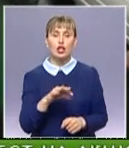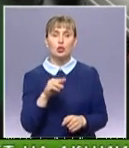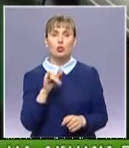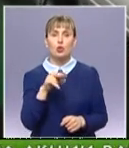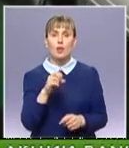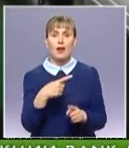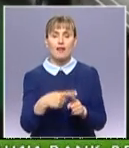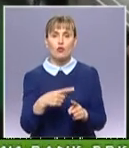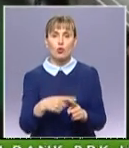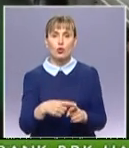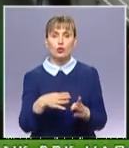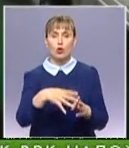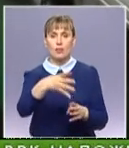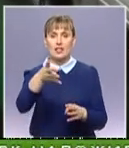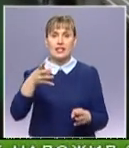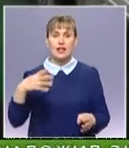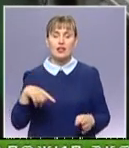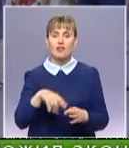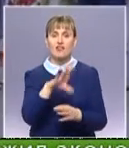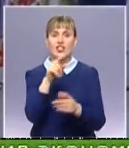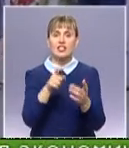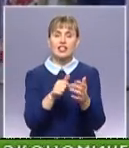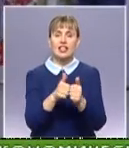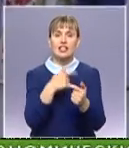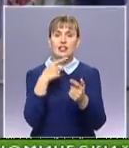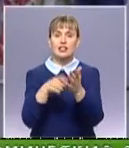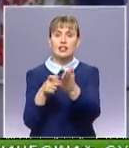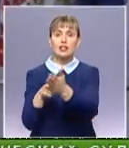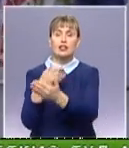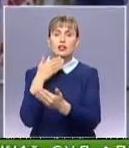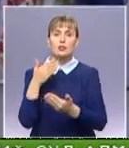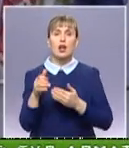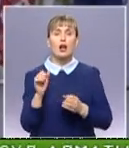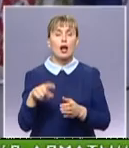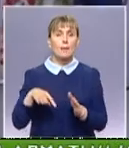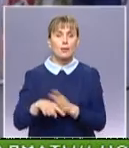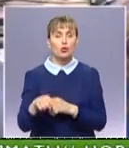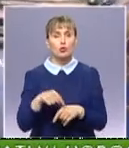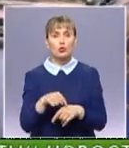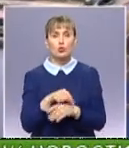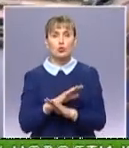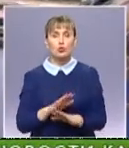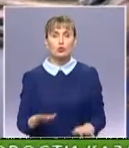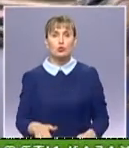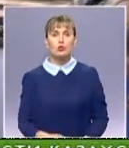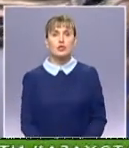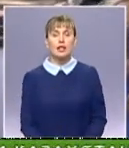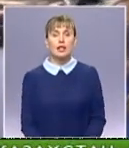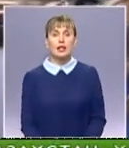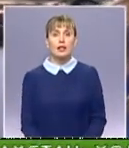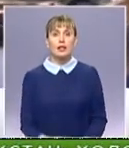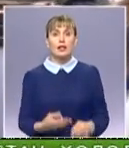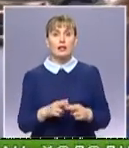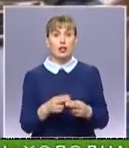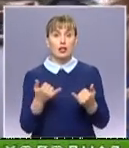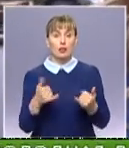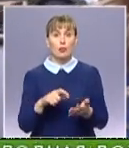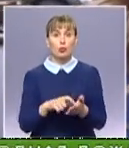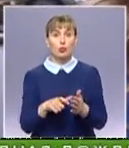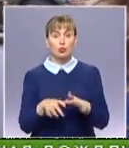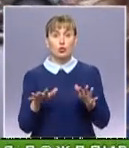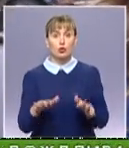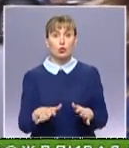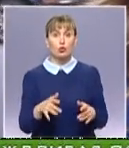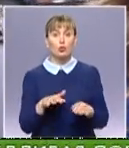во время движения состава от станции Алмалы к станции Абай и в обратном направлении. На данном участке